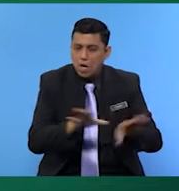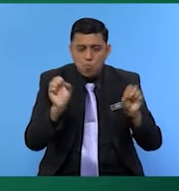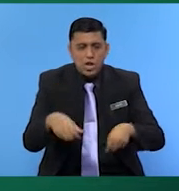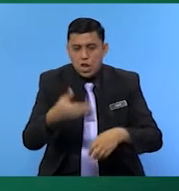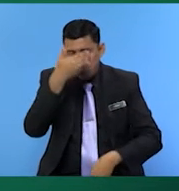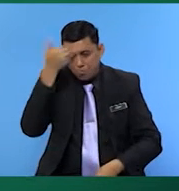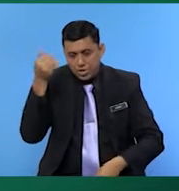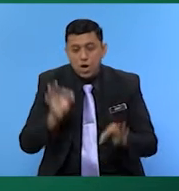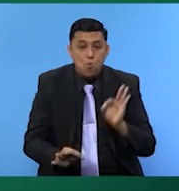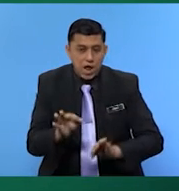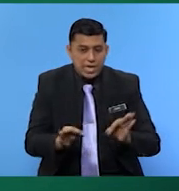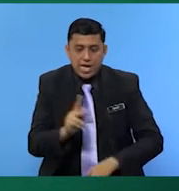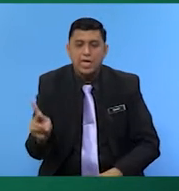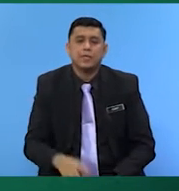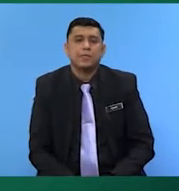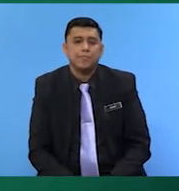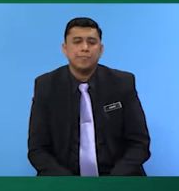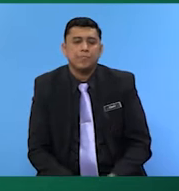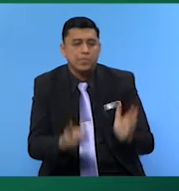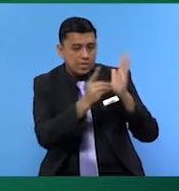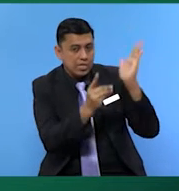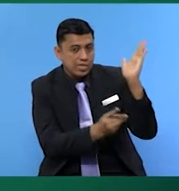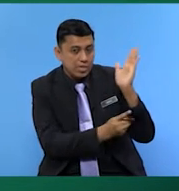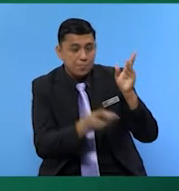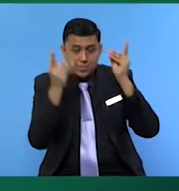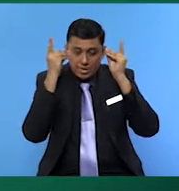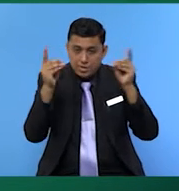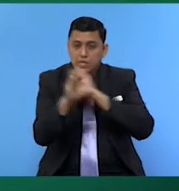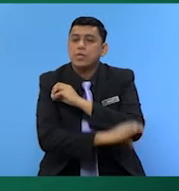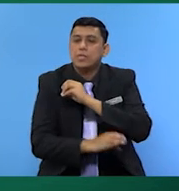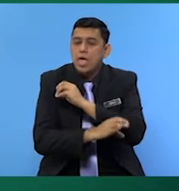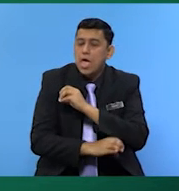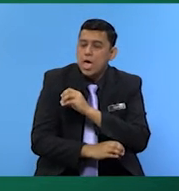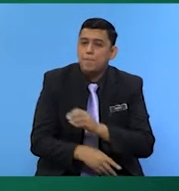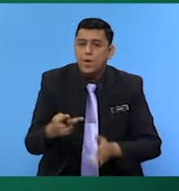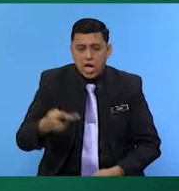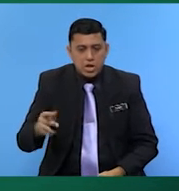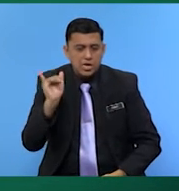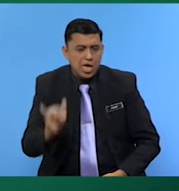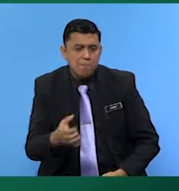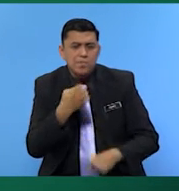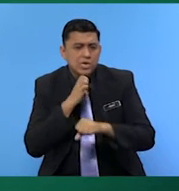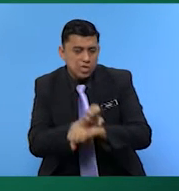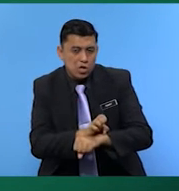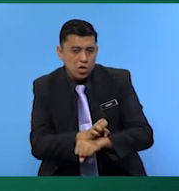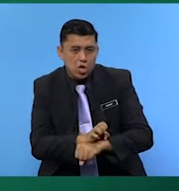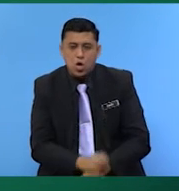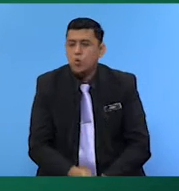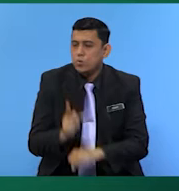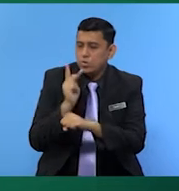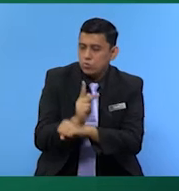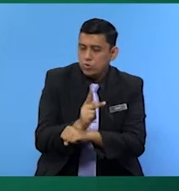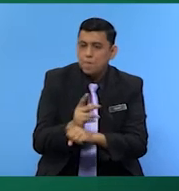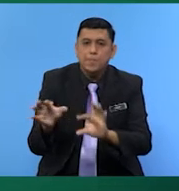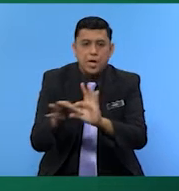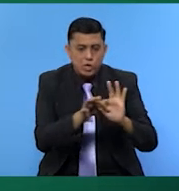Uraikan. Dan soalan ketiga, dasar pendidikan kebangsaan merupakan elemen yang berkesan dalam memupuk perpaduan di negara